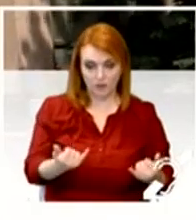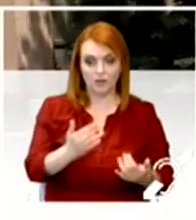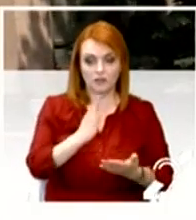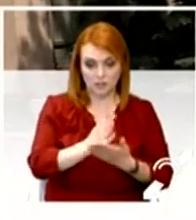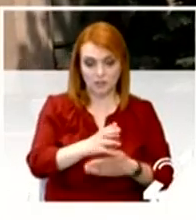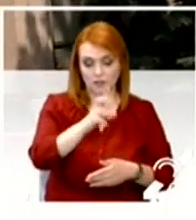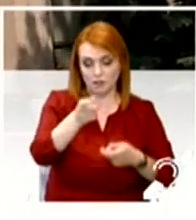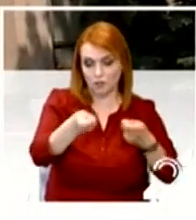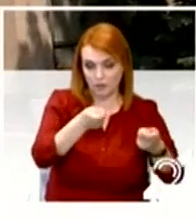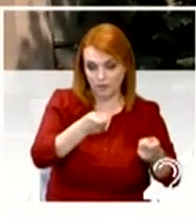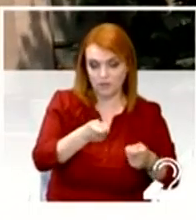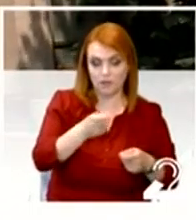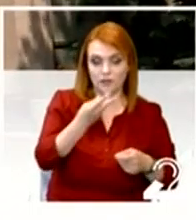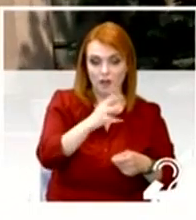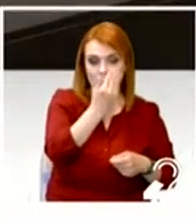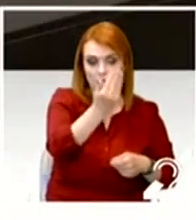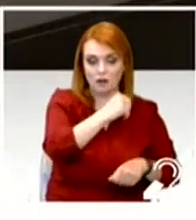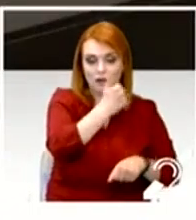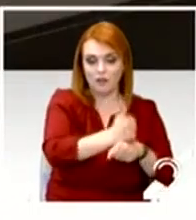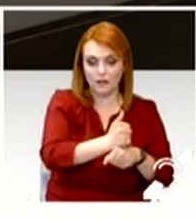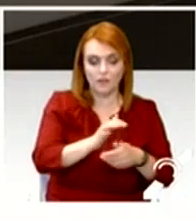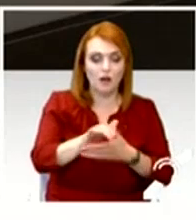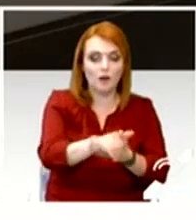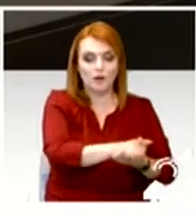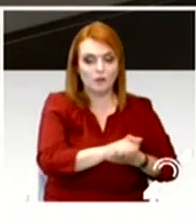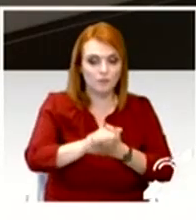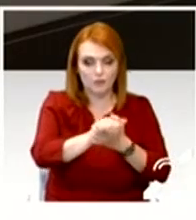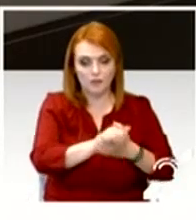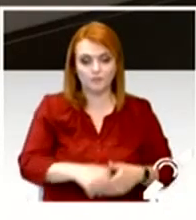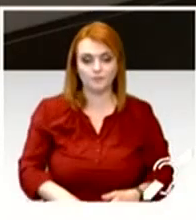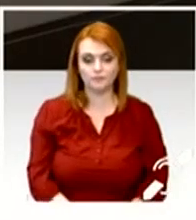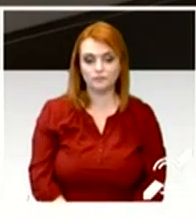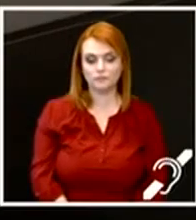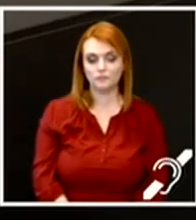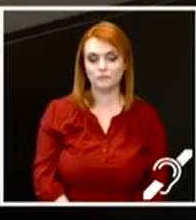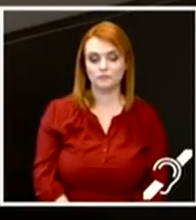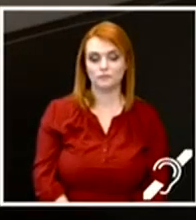statului. Aceasta este prima moțiune cu care se va confrunta guvernul Recean.